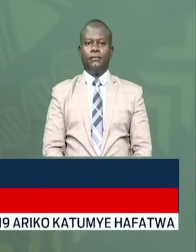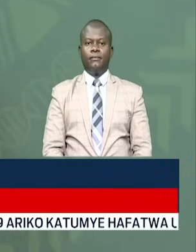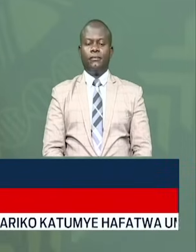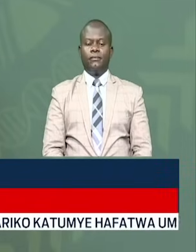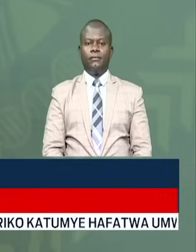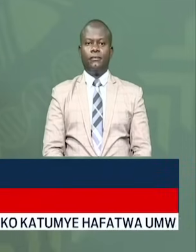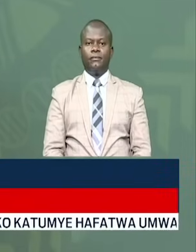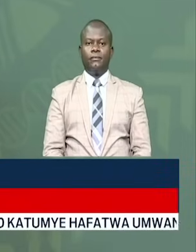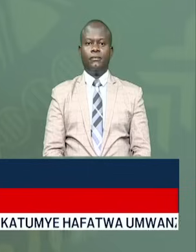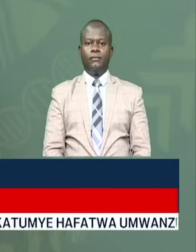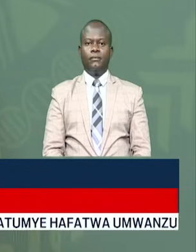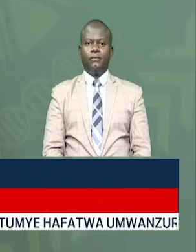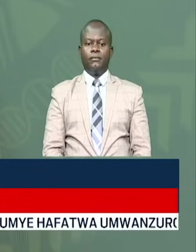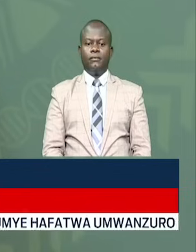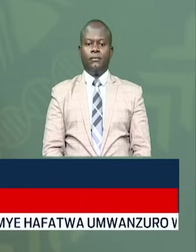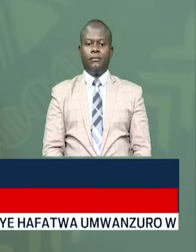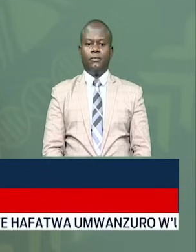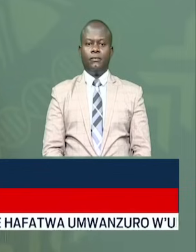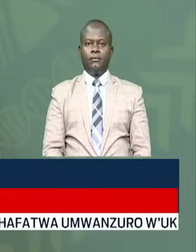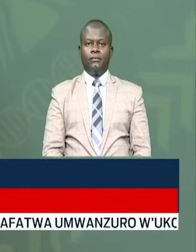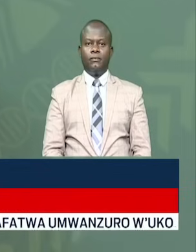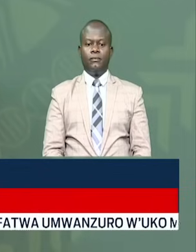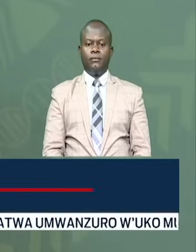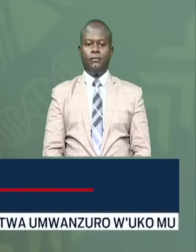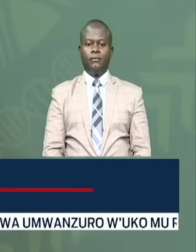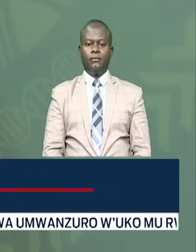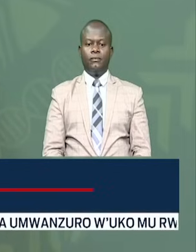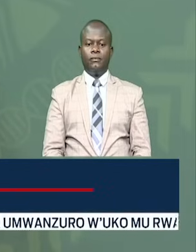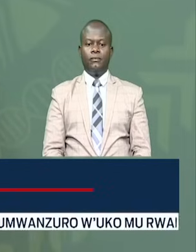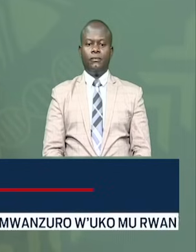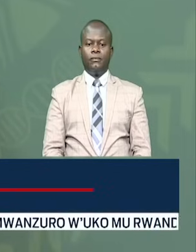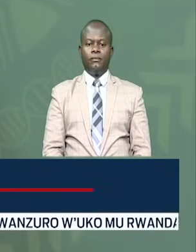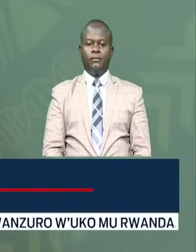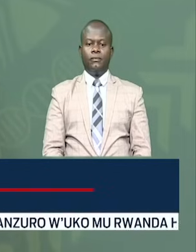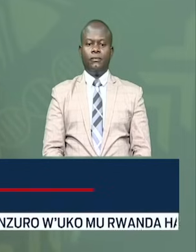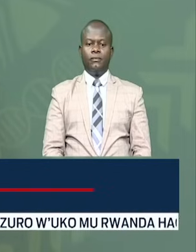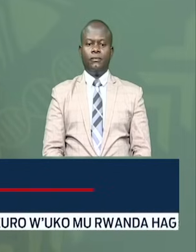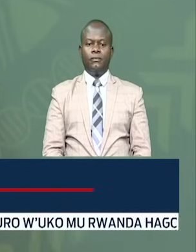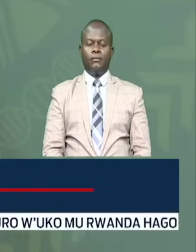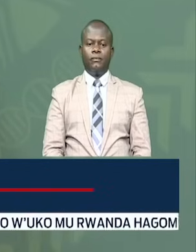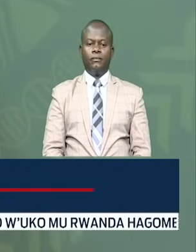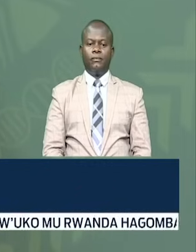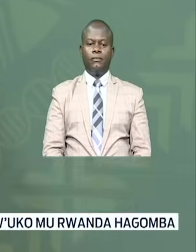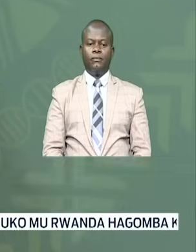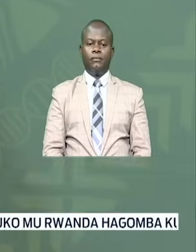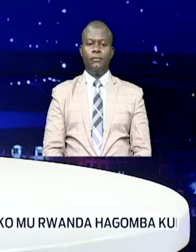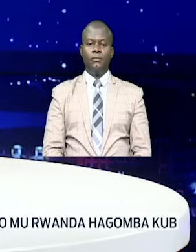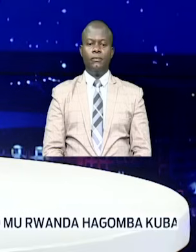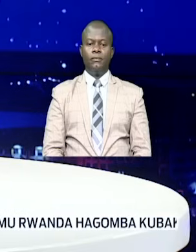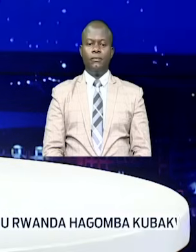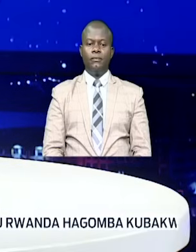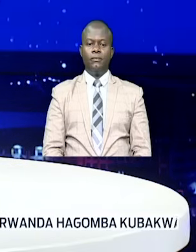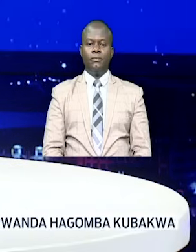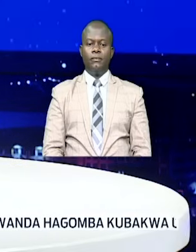will really work. So all of these things together make it very possible to do here in Rwanda, and it's a fantastic support that we have right now.